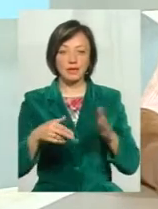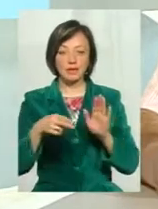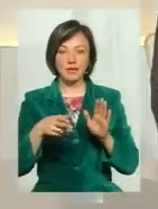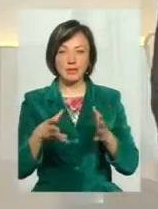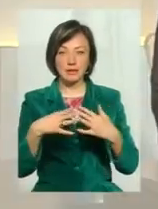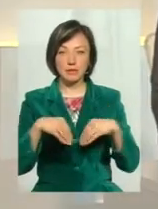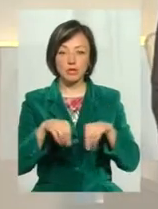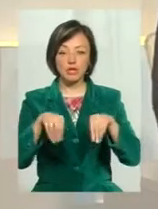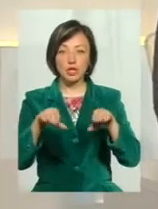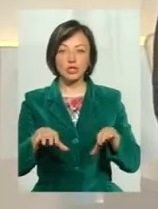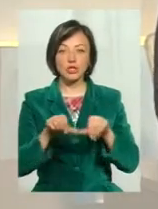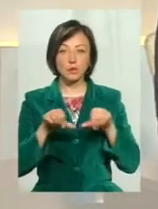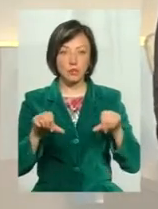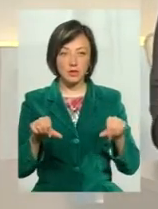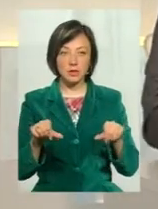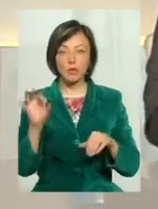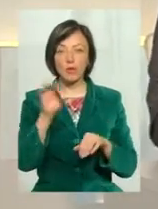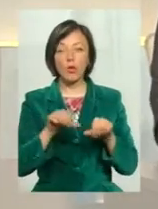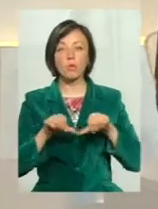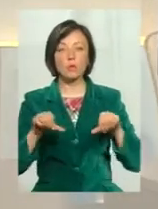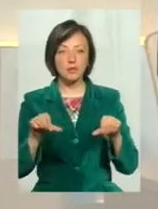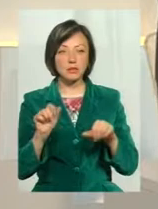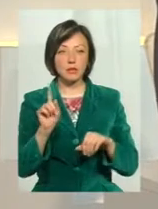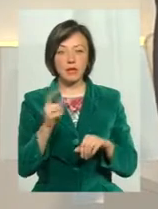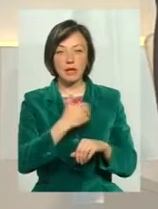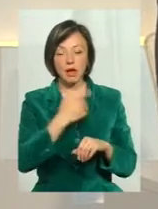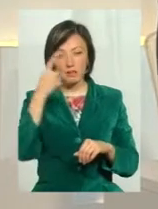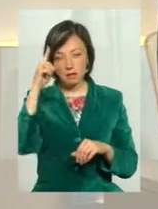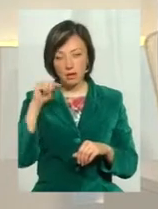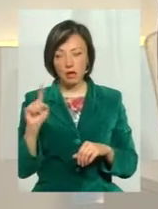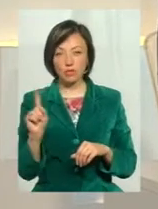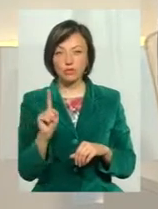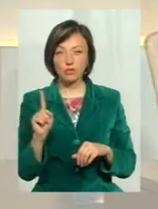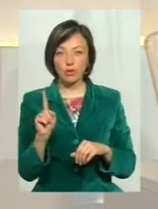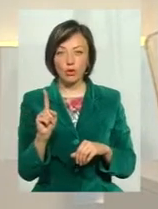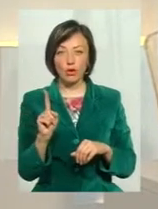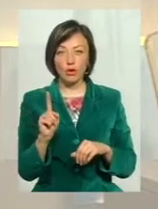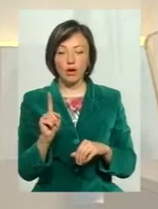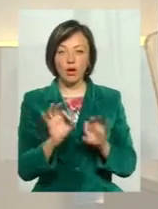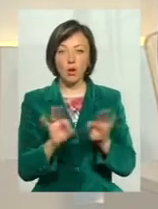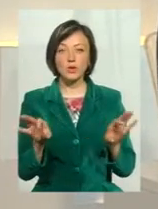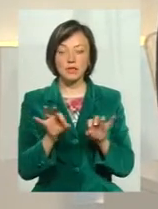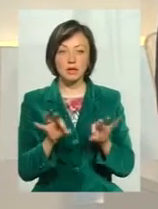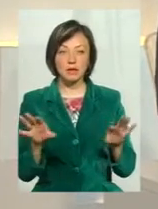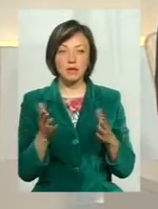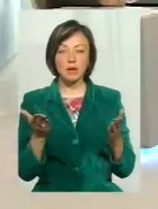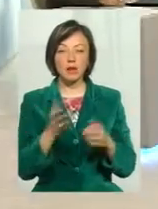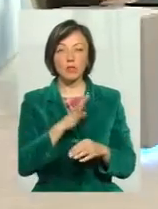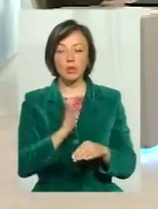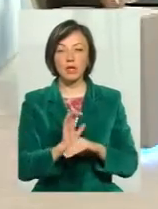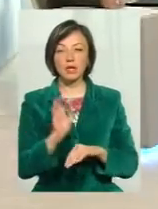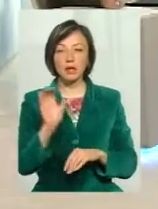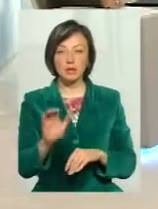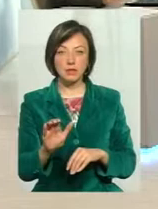рішенням комісії. От, до речі, про комісію. Я знаю, що в тих роз'ясненнях, які були